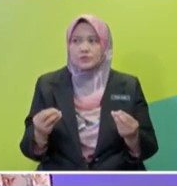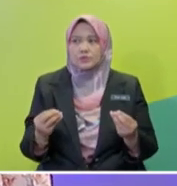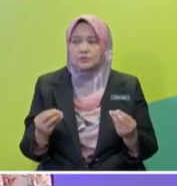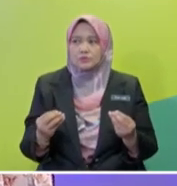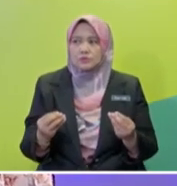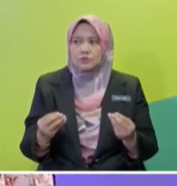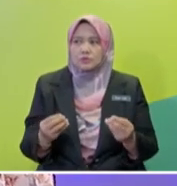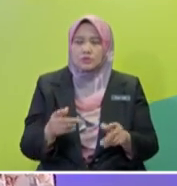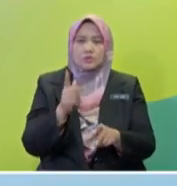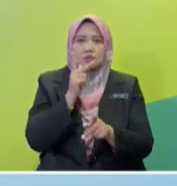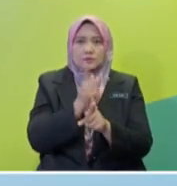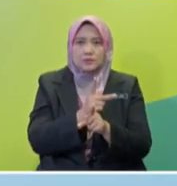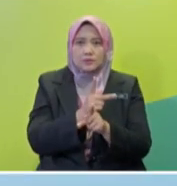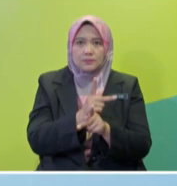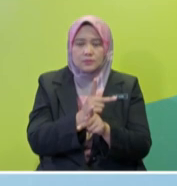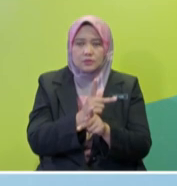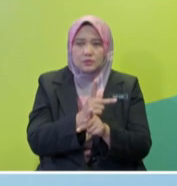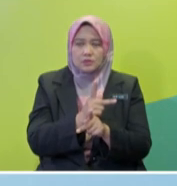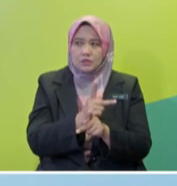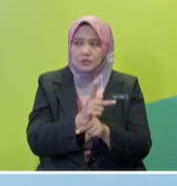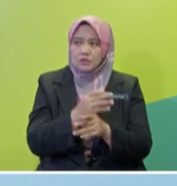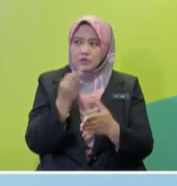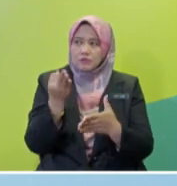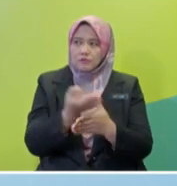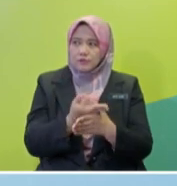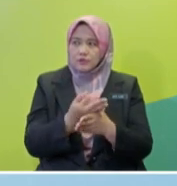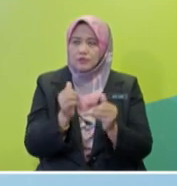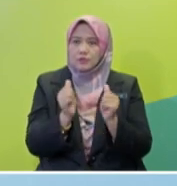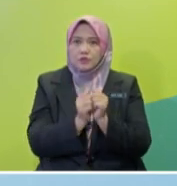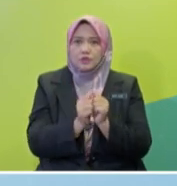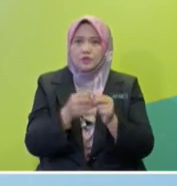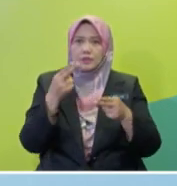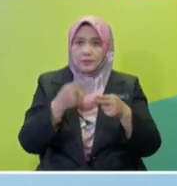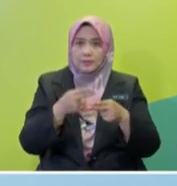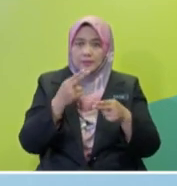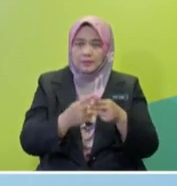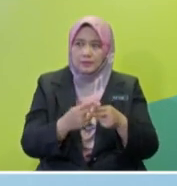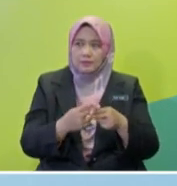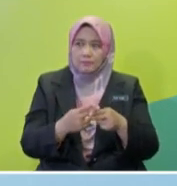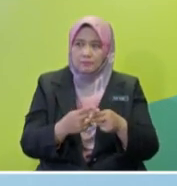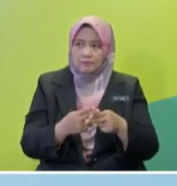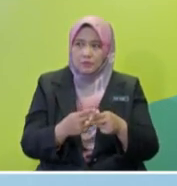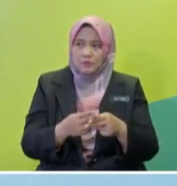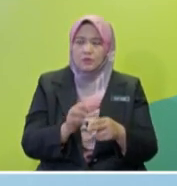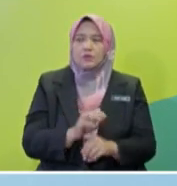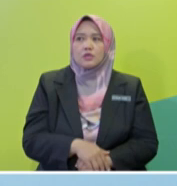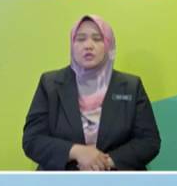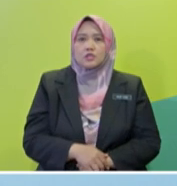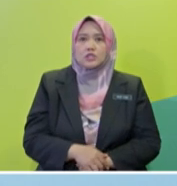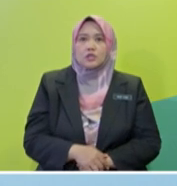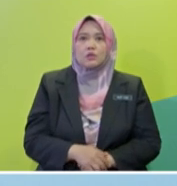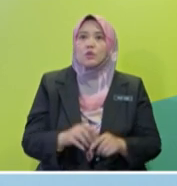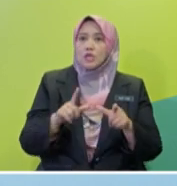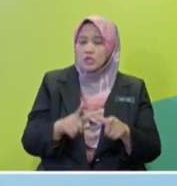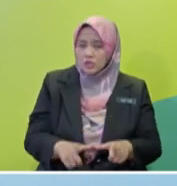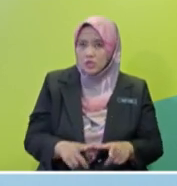simpan file tadi itu oke dengan memberikan nama buah-buahan tempat SML jadi